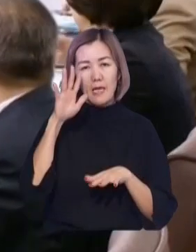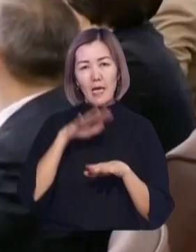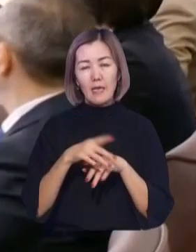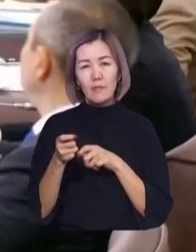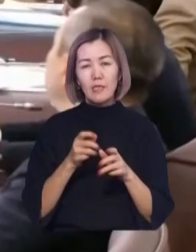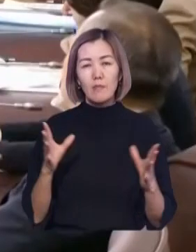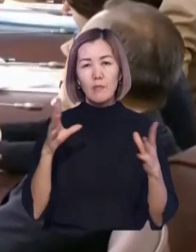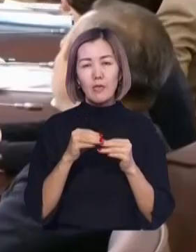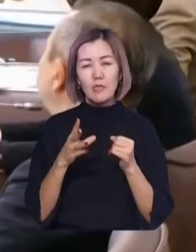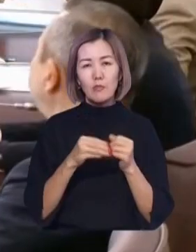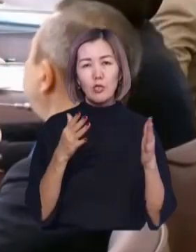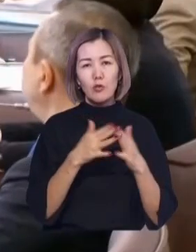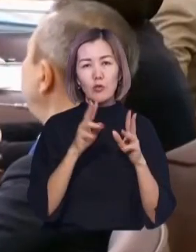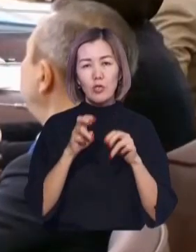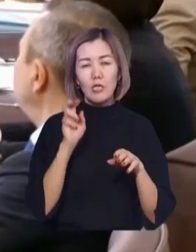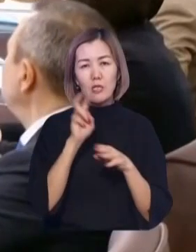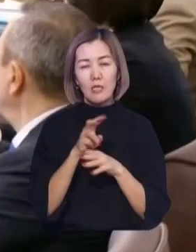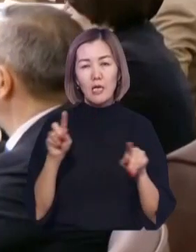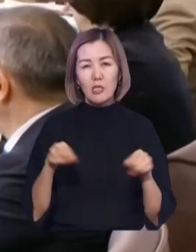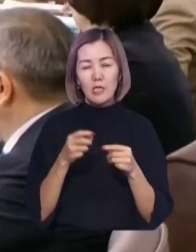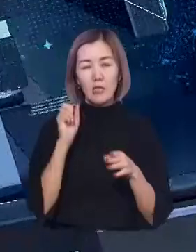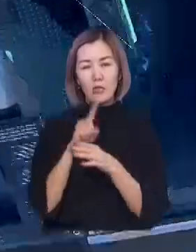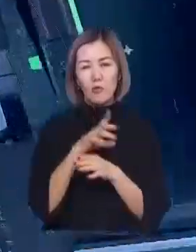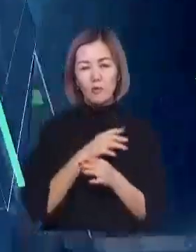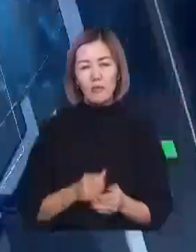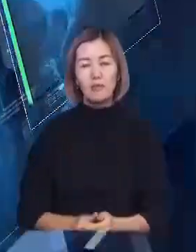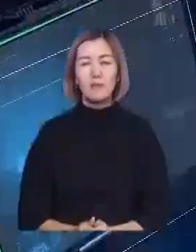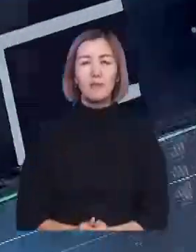жеке тұрғын үйлерге рейд жүргізуді жандандыруды